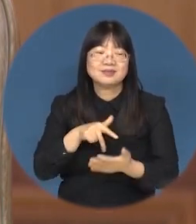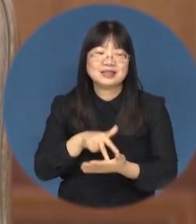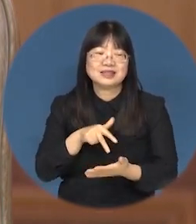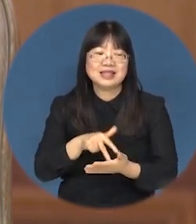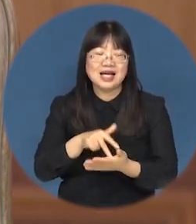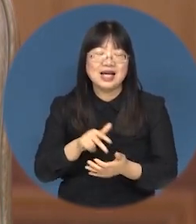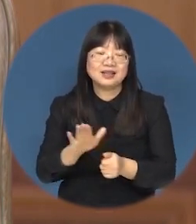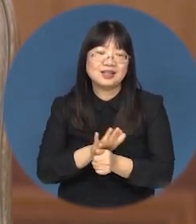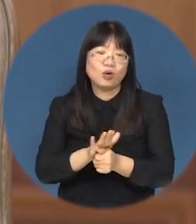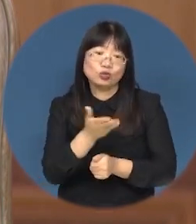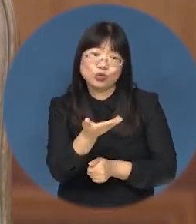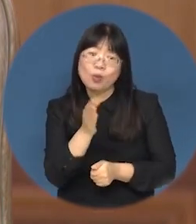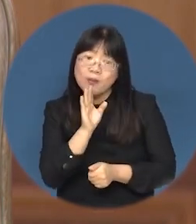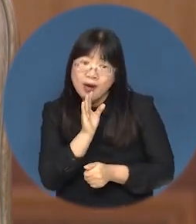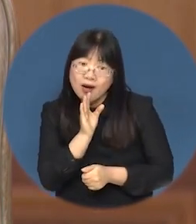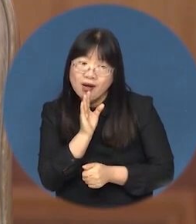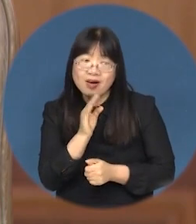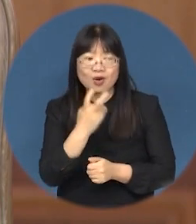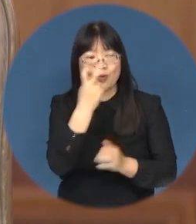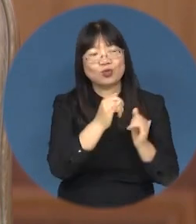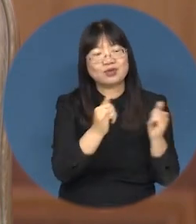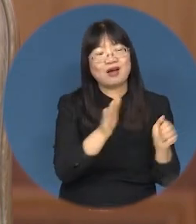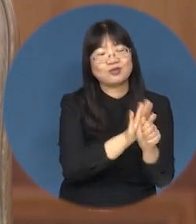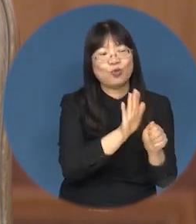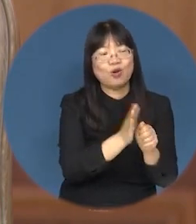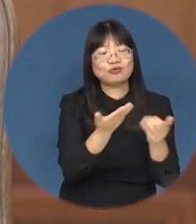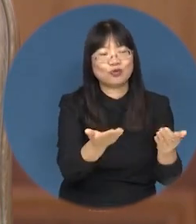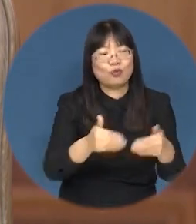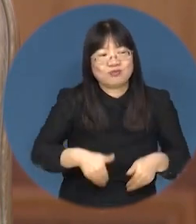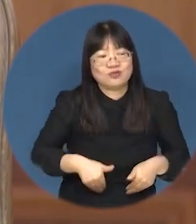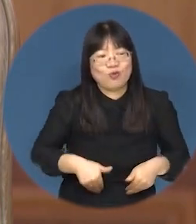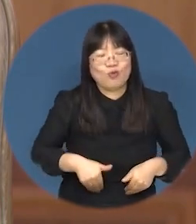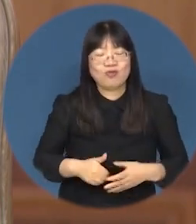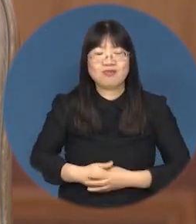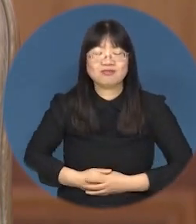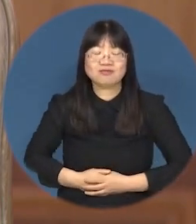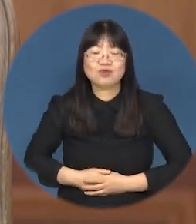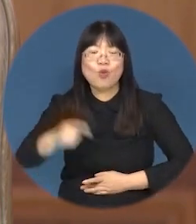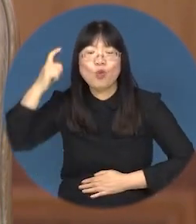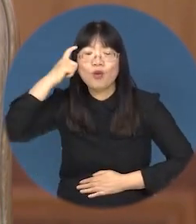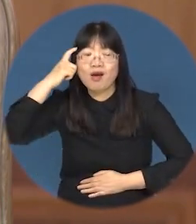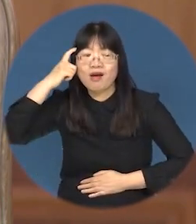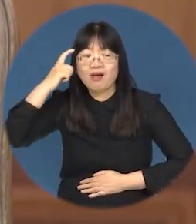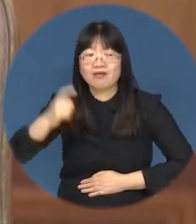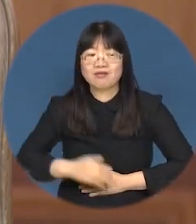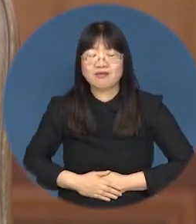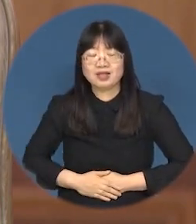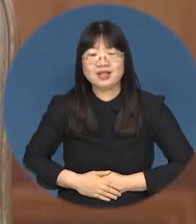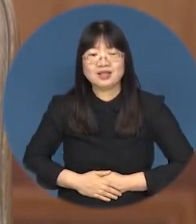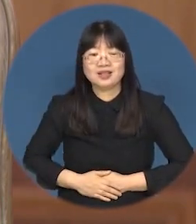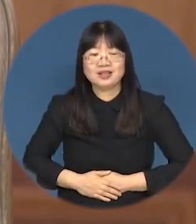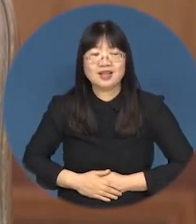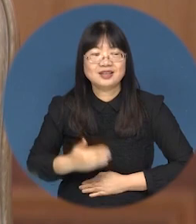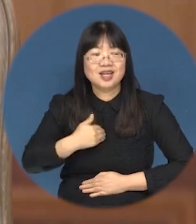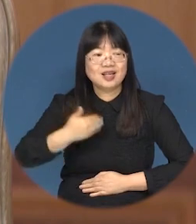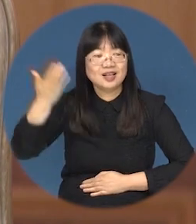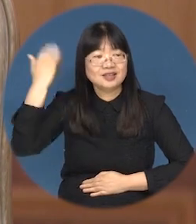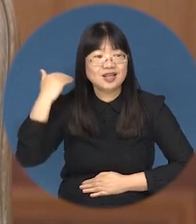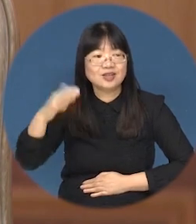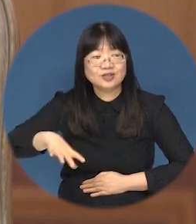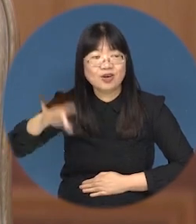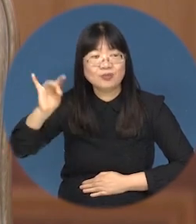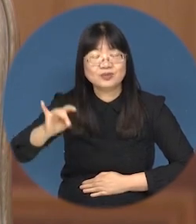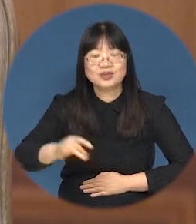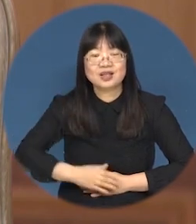심리적인 부분 이런 거 주변에 그 그러니까요. 보호자분들이 그러니까요. 예. 그래서 왜 그러는 거 하면은 제가 그때 그 당시에 이렇게